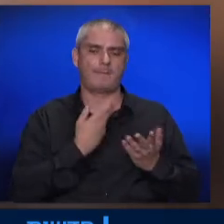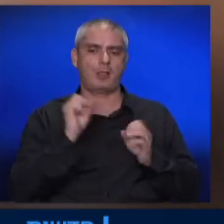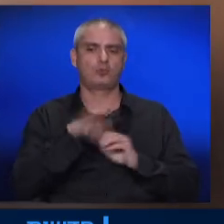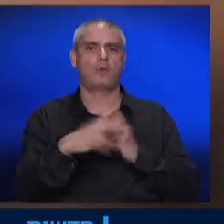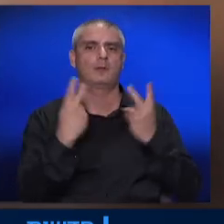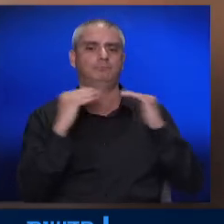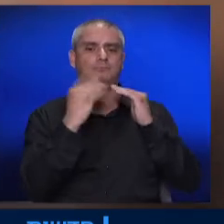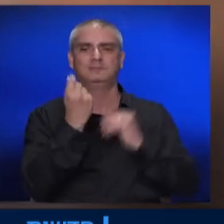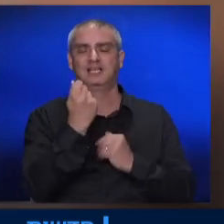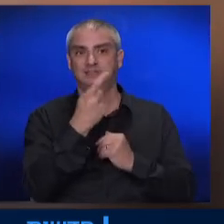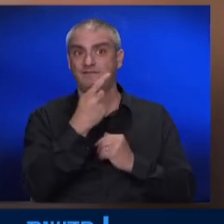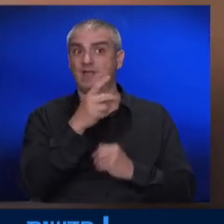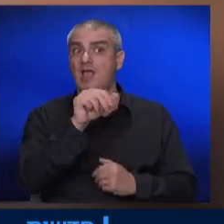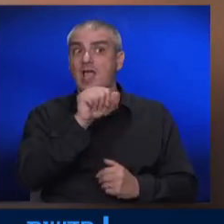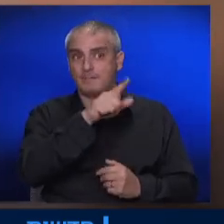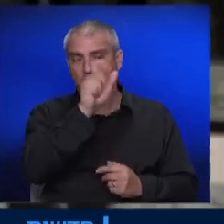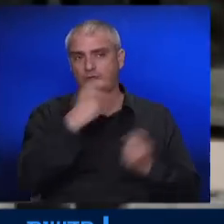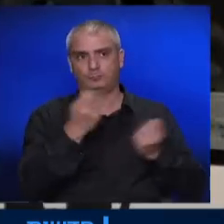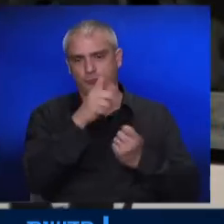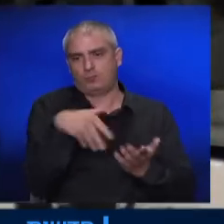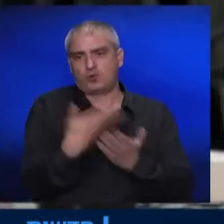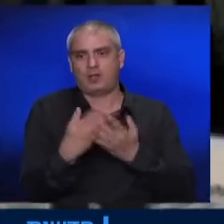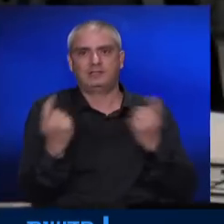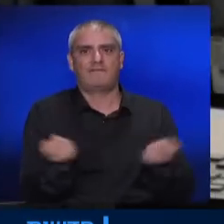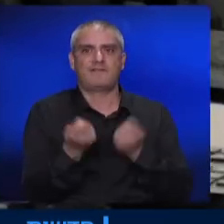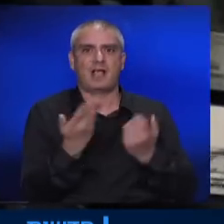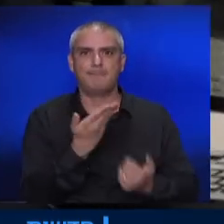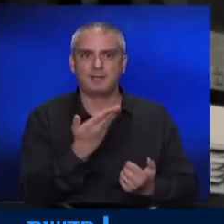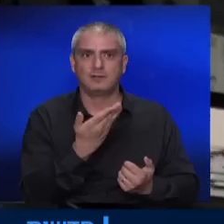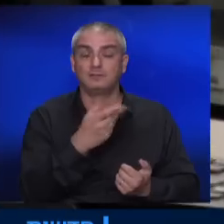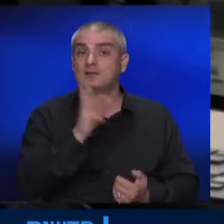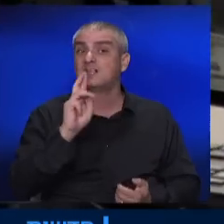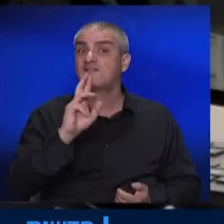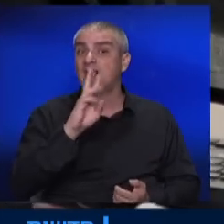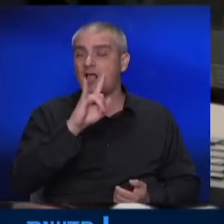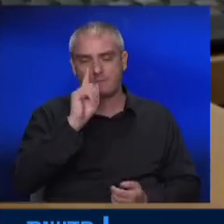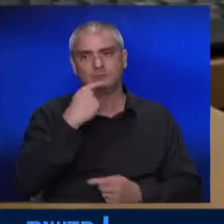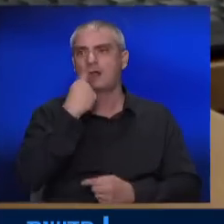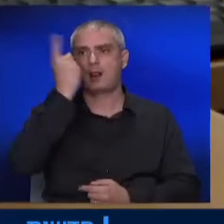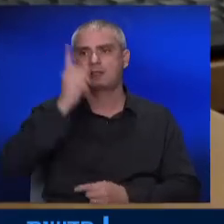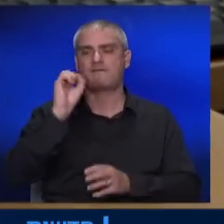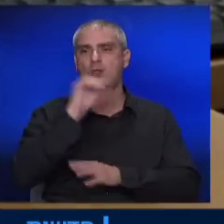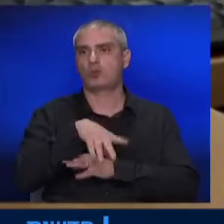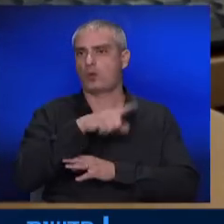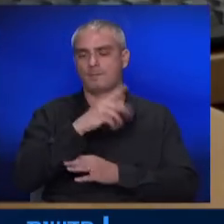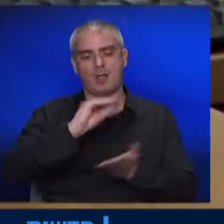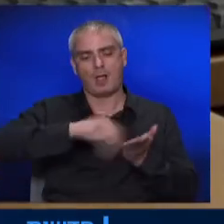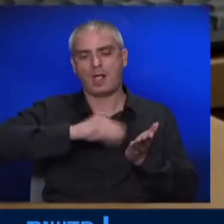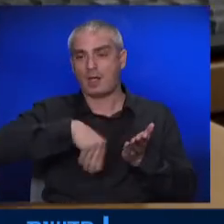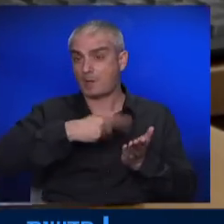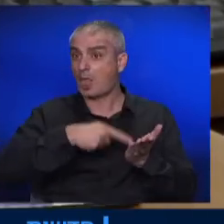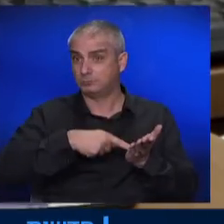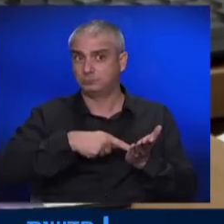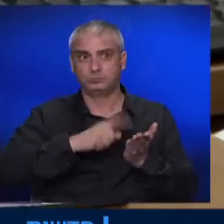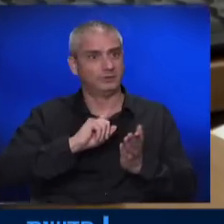אמיר בשה הוא איש פרסום שהוא יועץ וקמפיינר. רפיק חלבי היה צריך לדווח על התרומה לרשויות, להוציא קבלות ובכלל שלא תעלה על